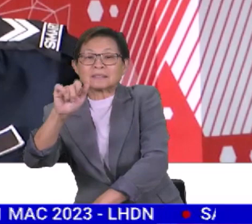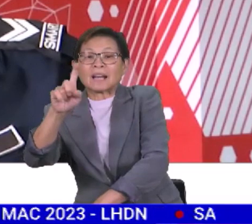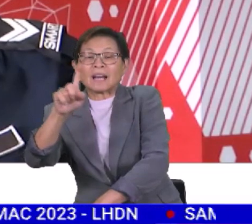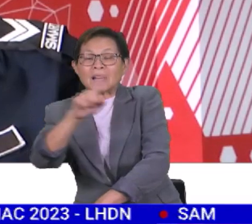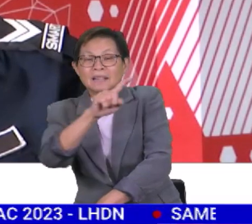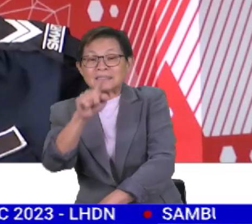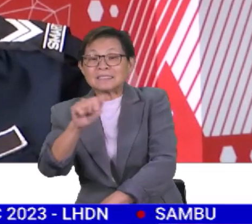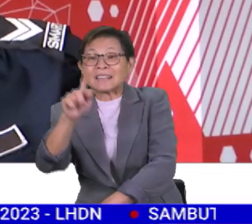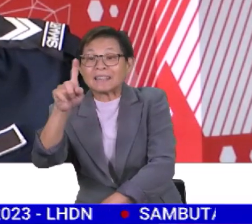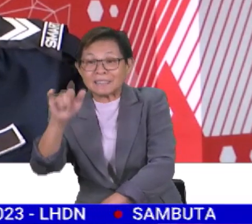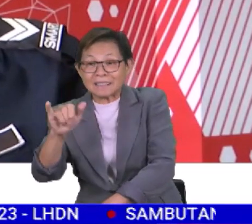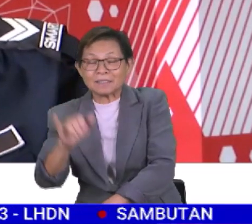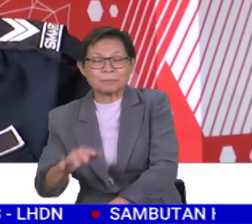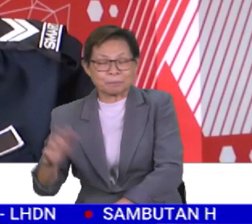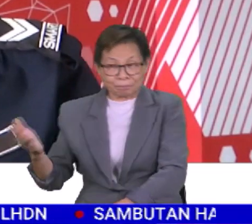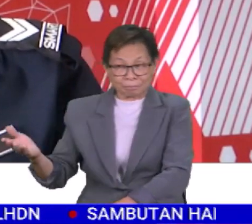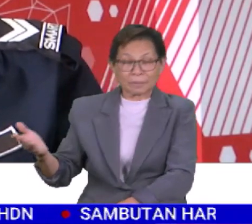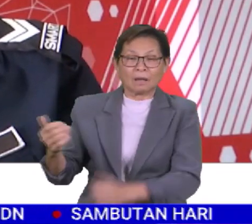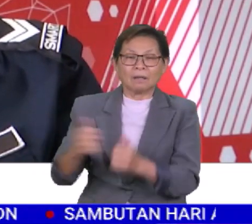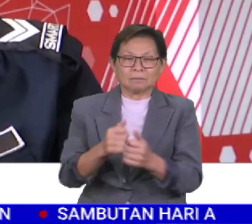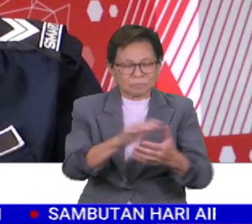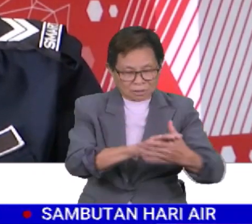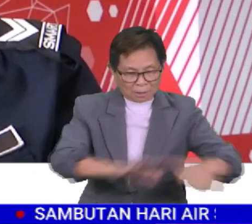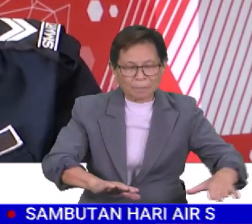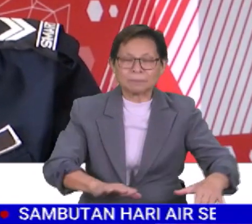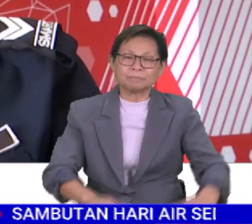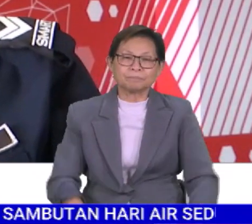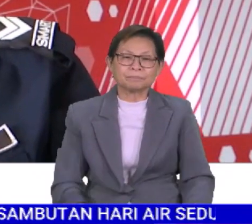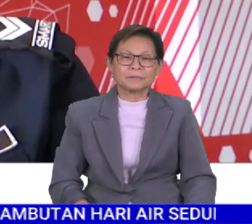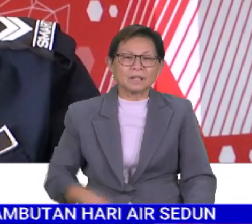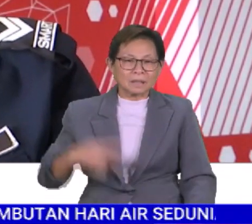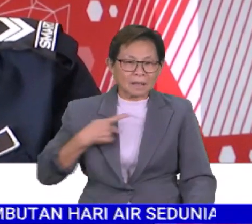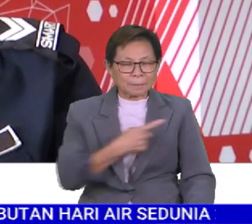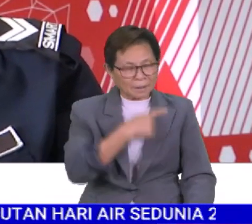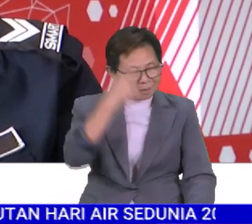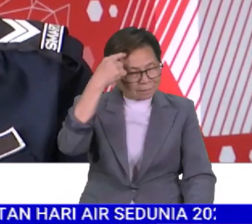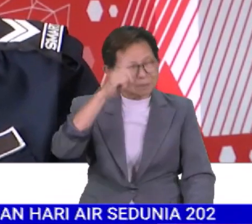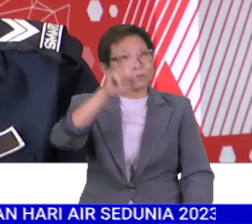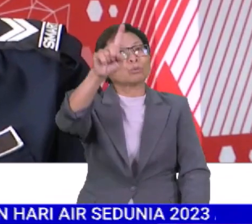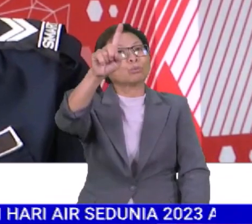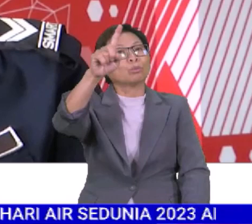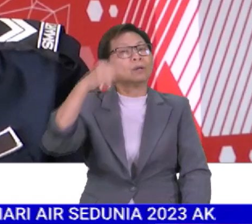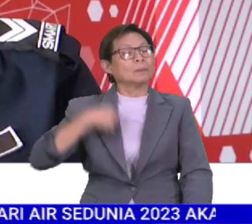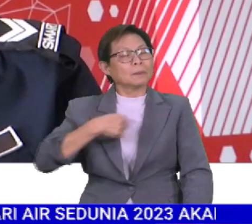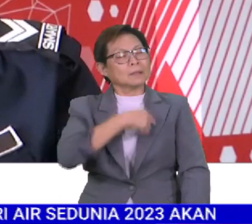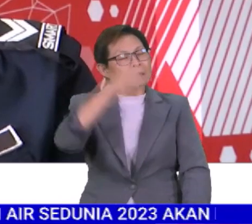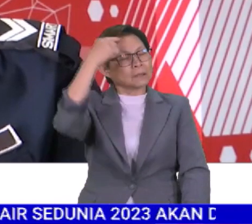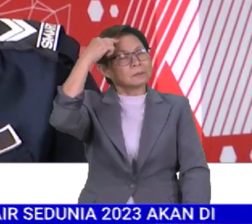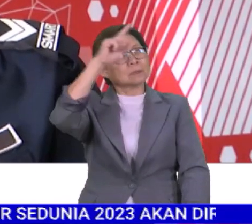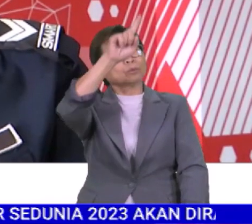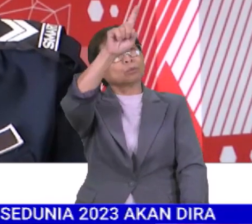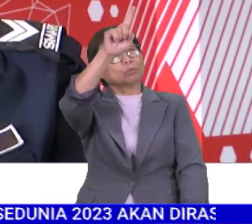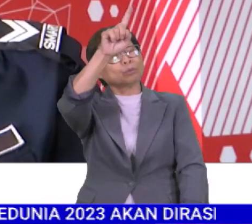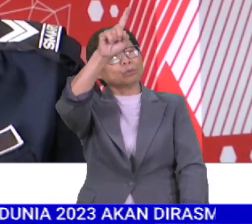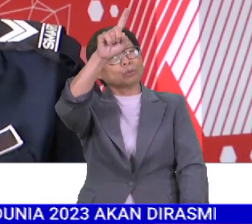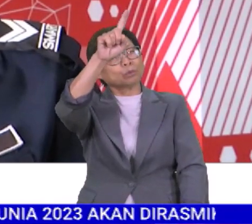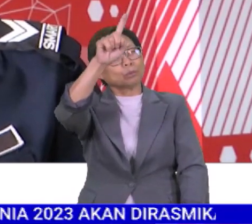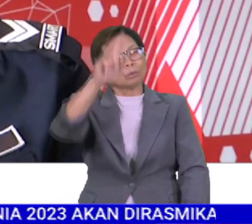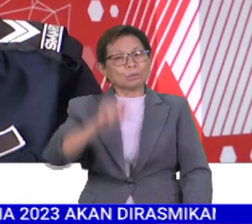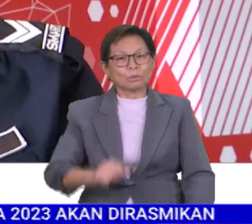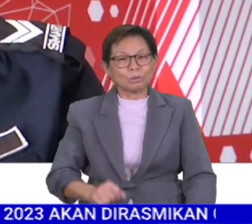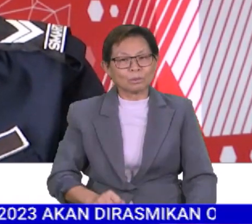mengeluarkan mangsa dengan selamatlah. Kami ingat satu je. Apabila kami mengeluarkan satu by